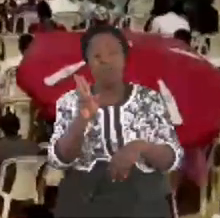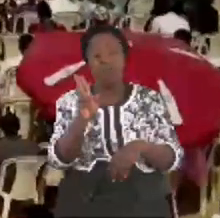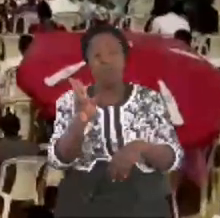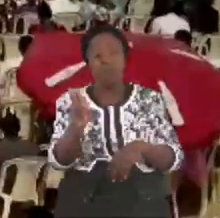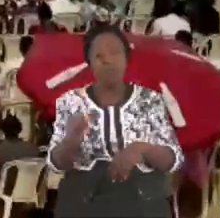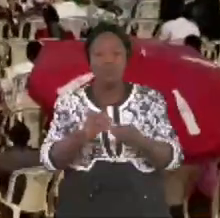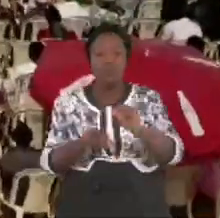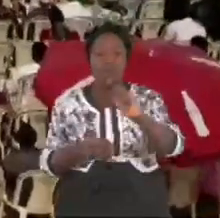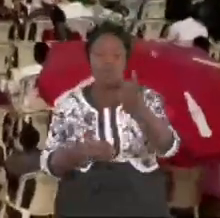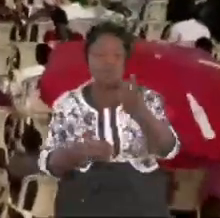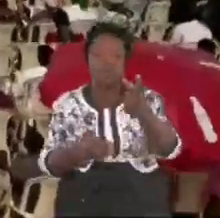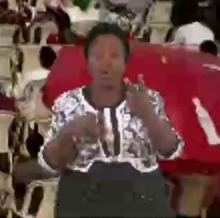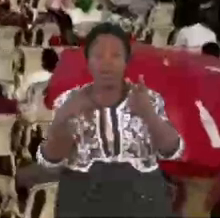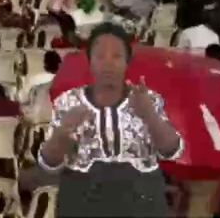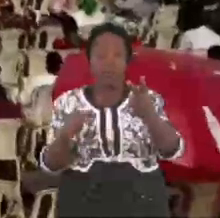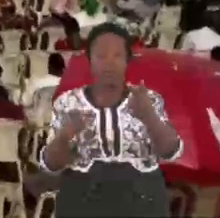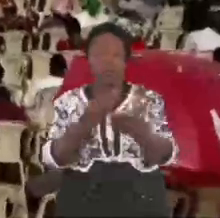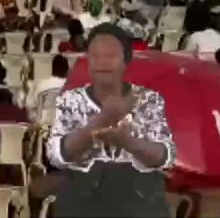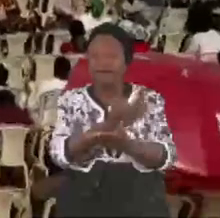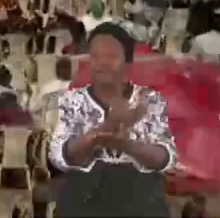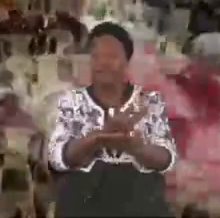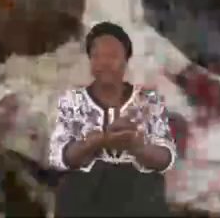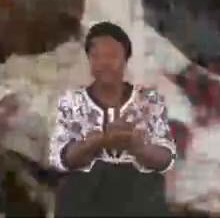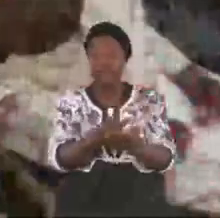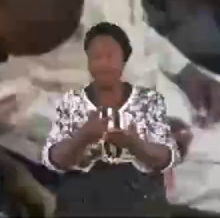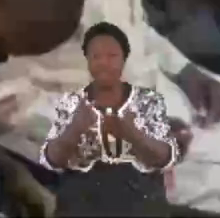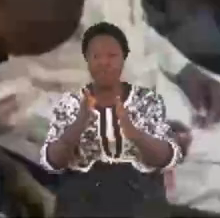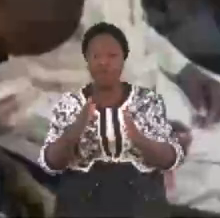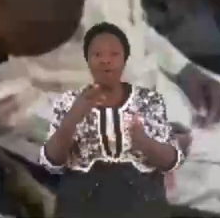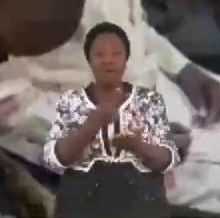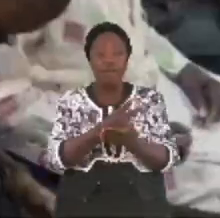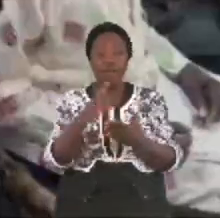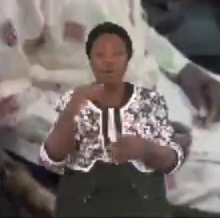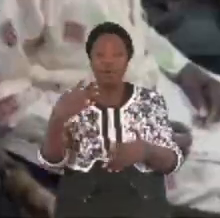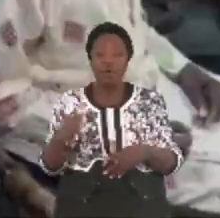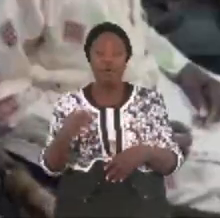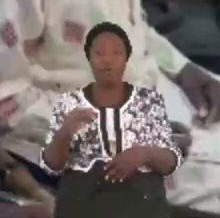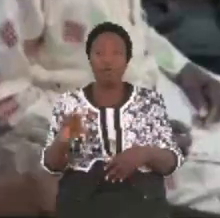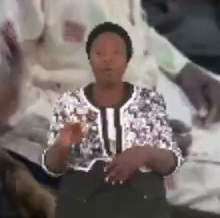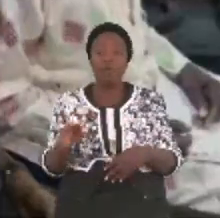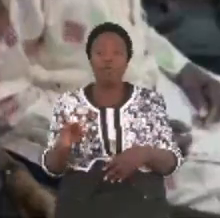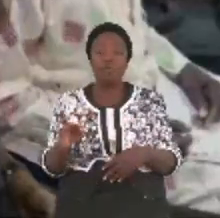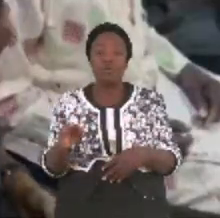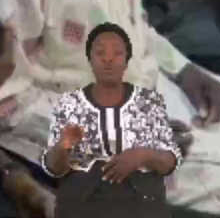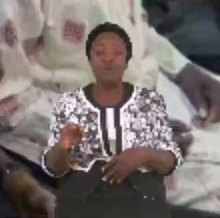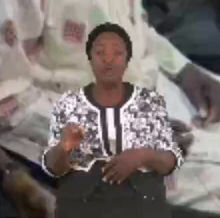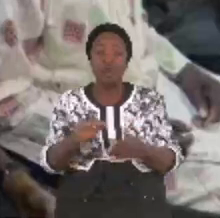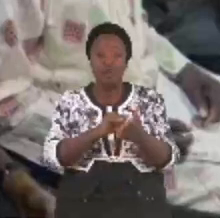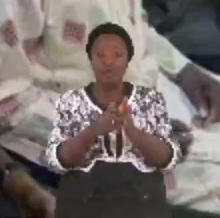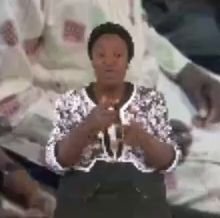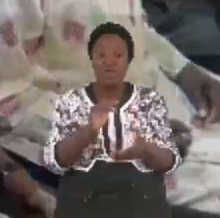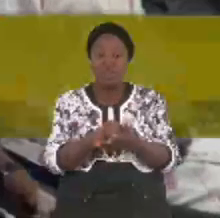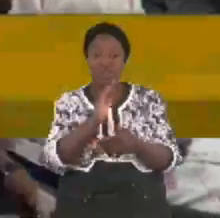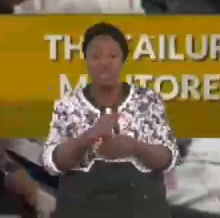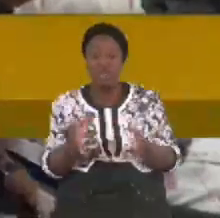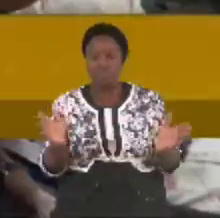l'échec de certains formés par Jean. Jean avait des suiveurs. Jean